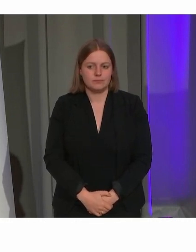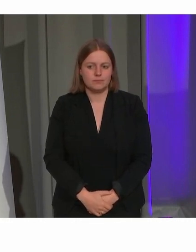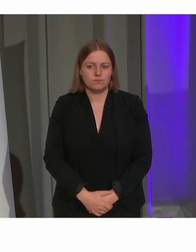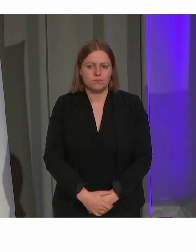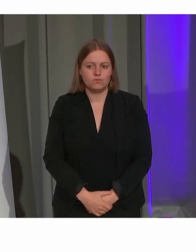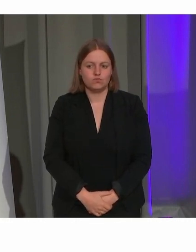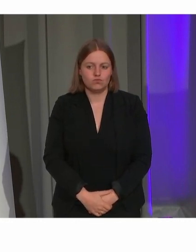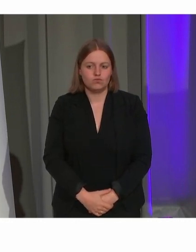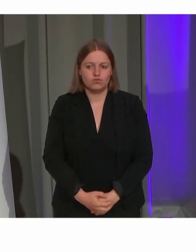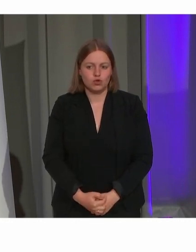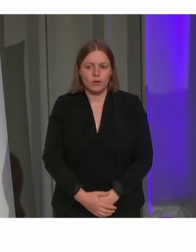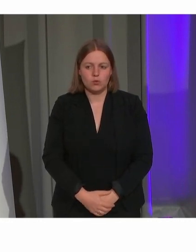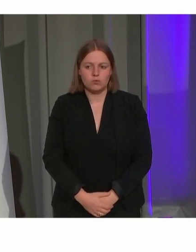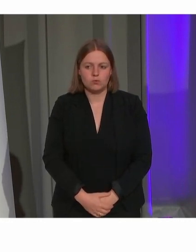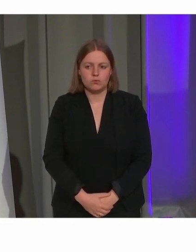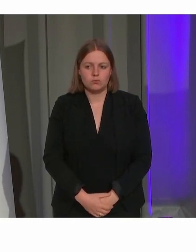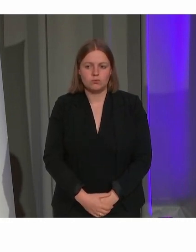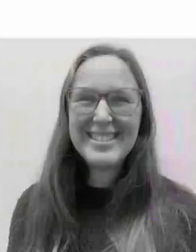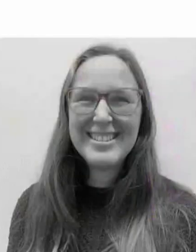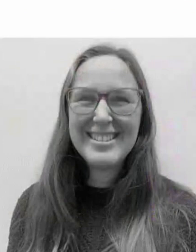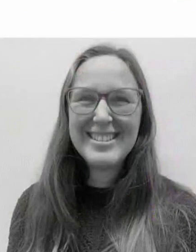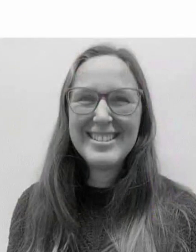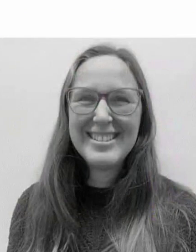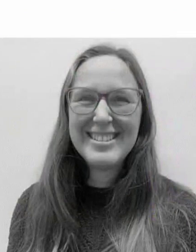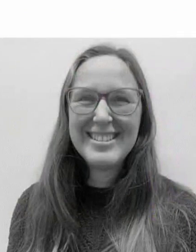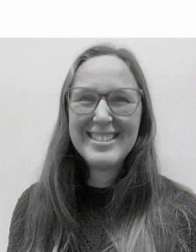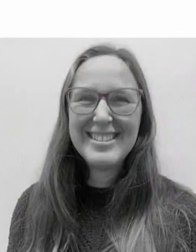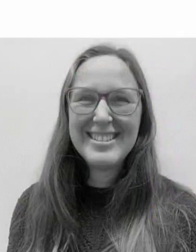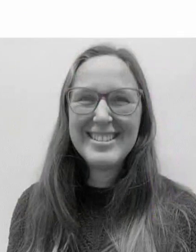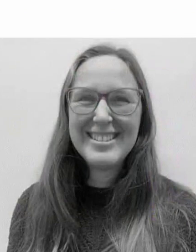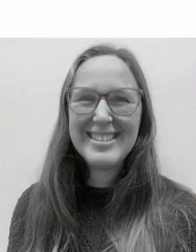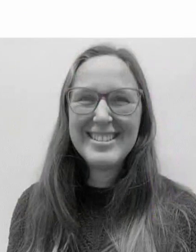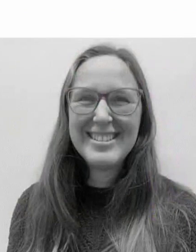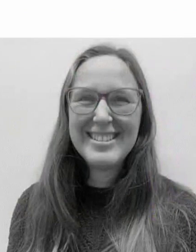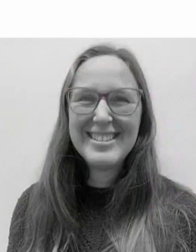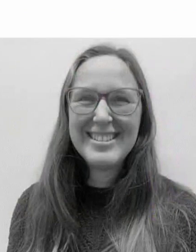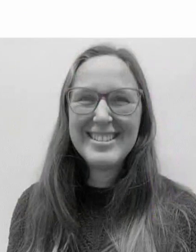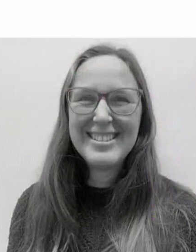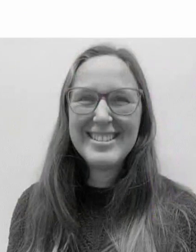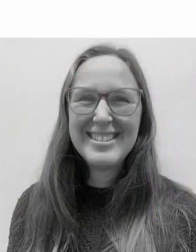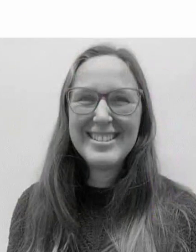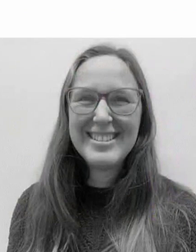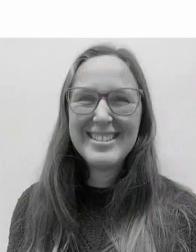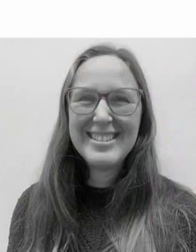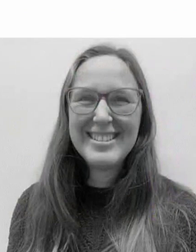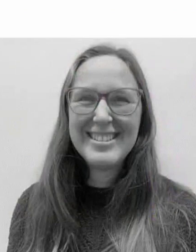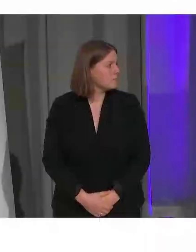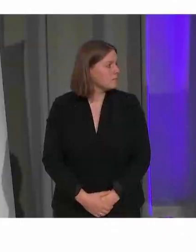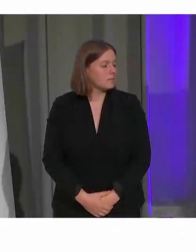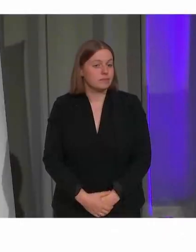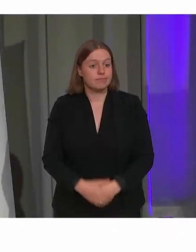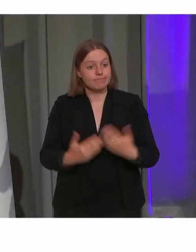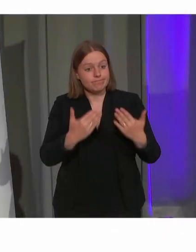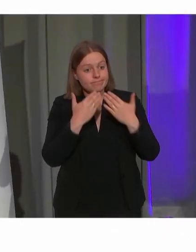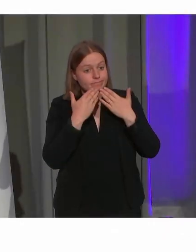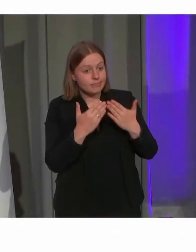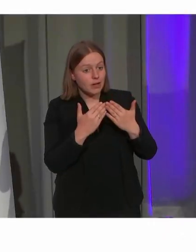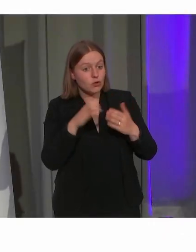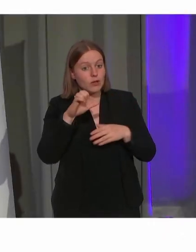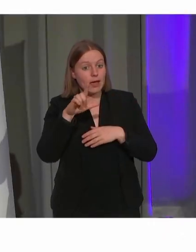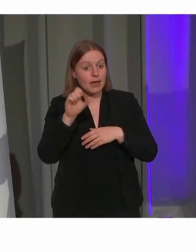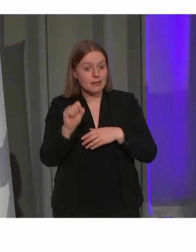wel,